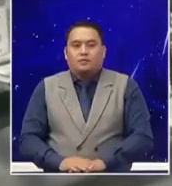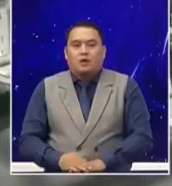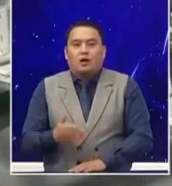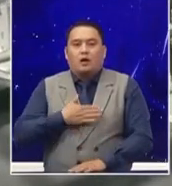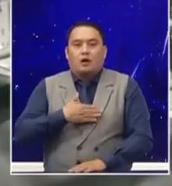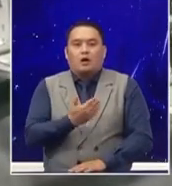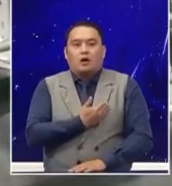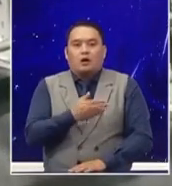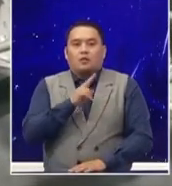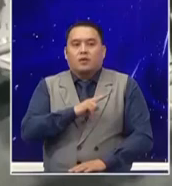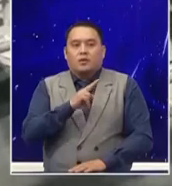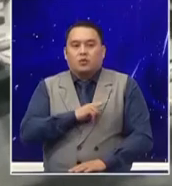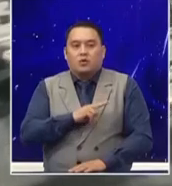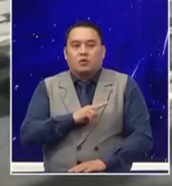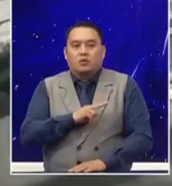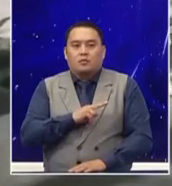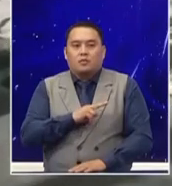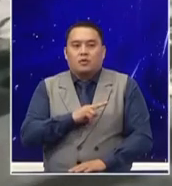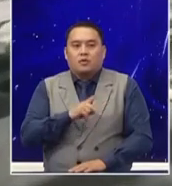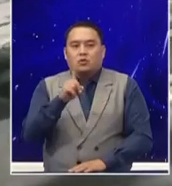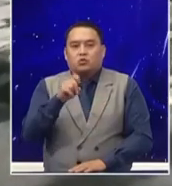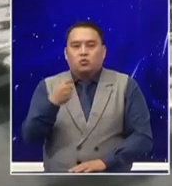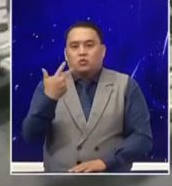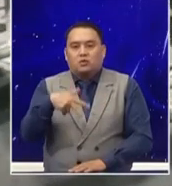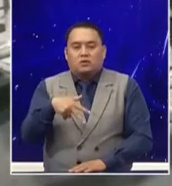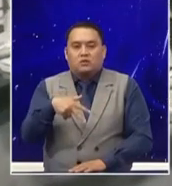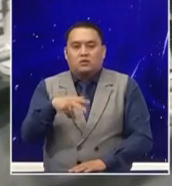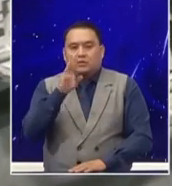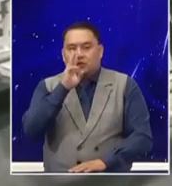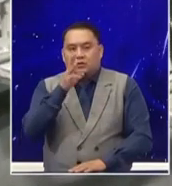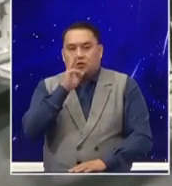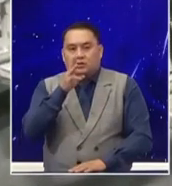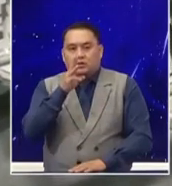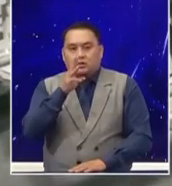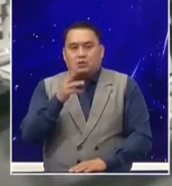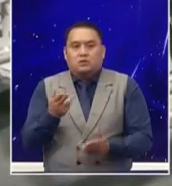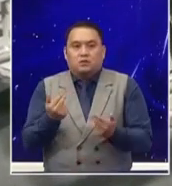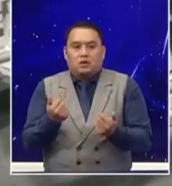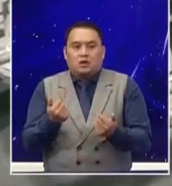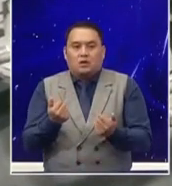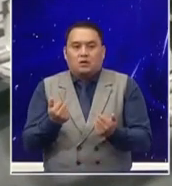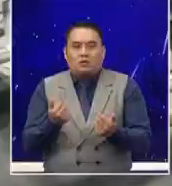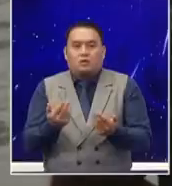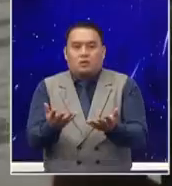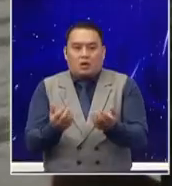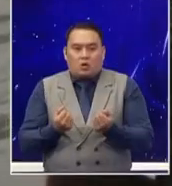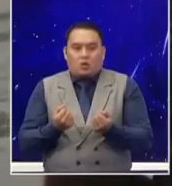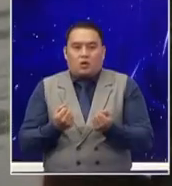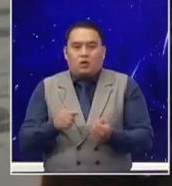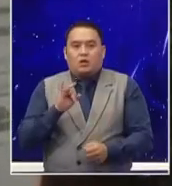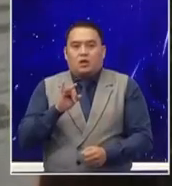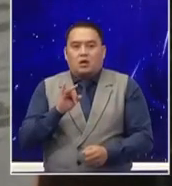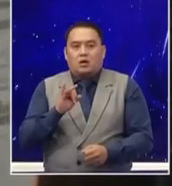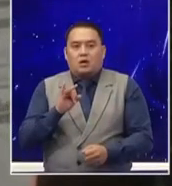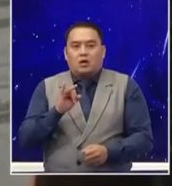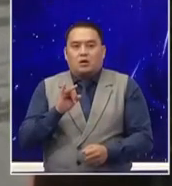спросить. Как, вы сколько зарабатываете? По работе мне 130. В среднем выходит. 130 – это на руки, как вы считаете? Это на руки. Я